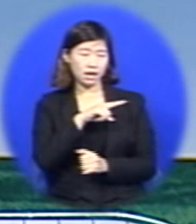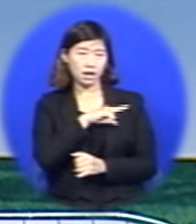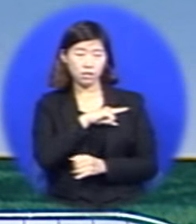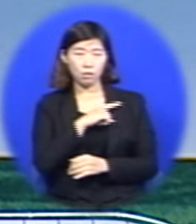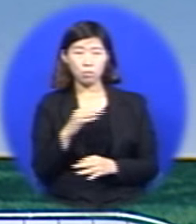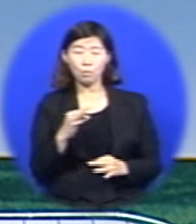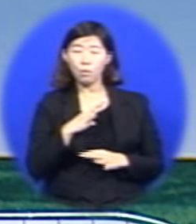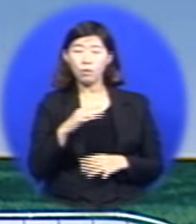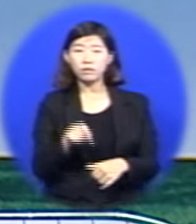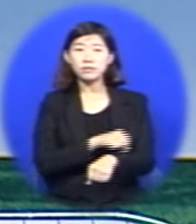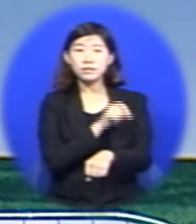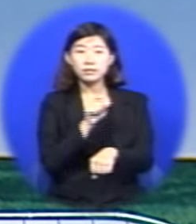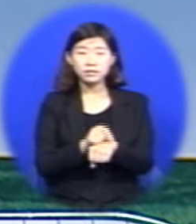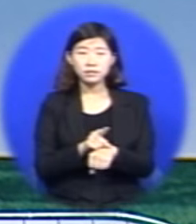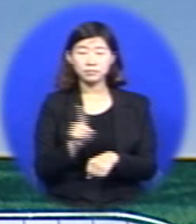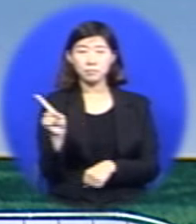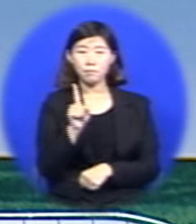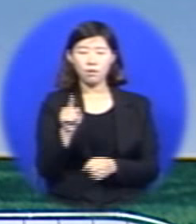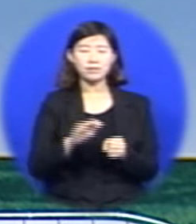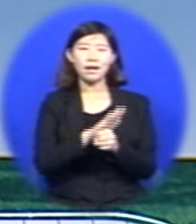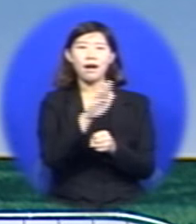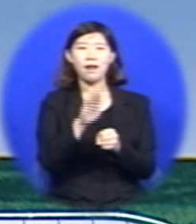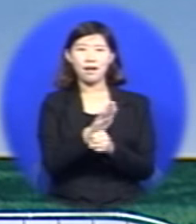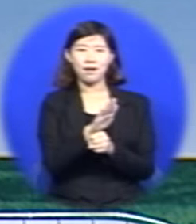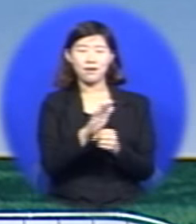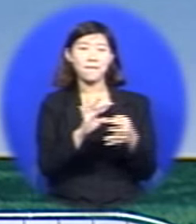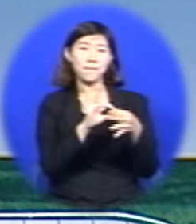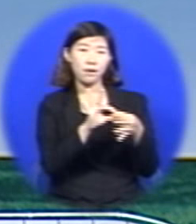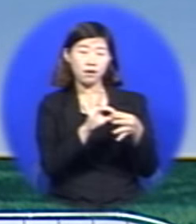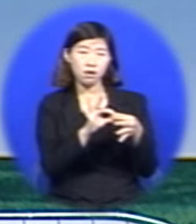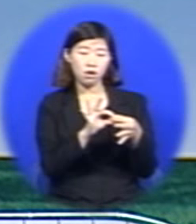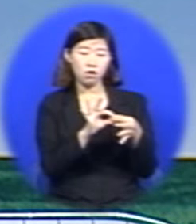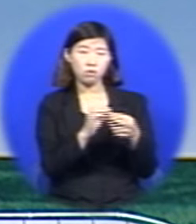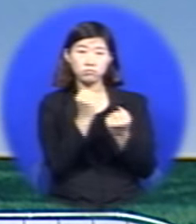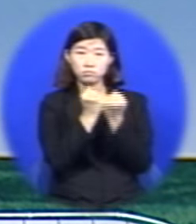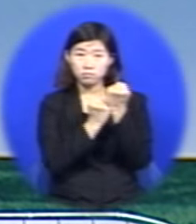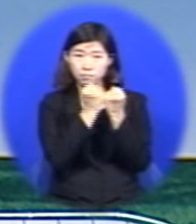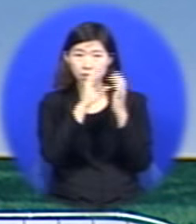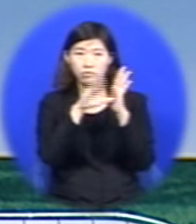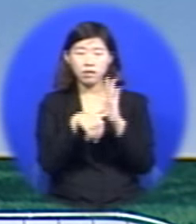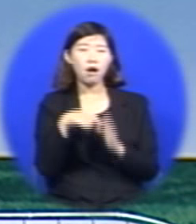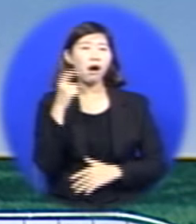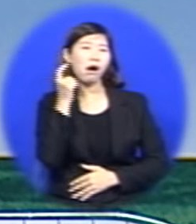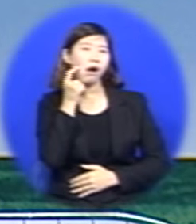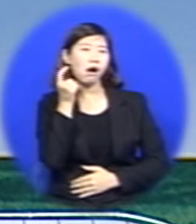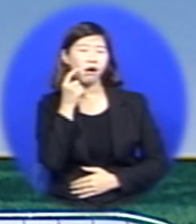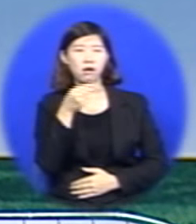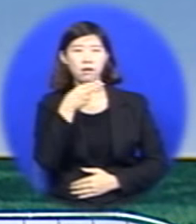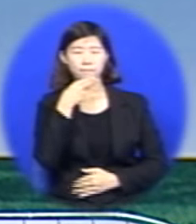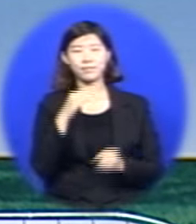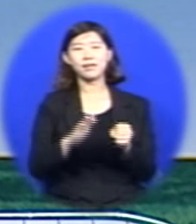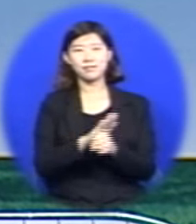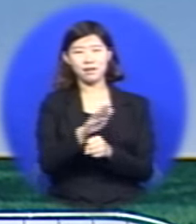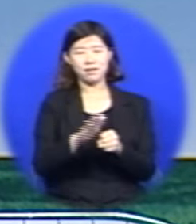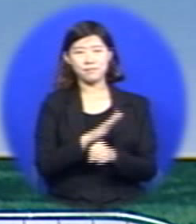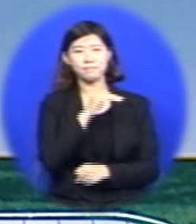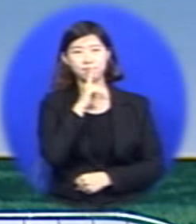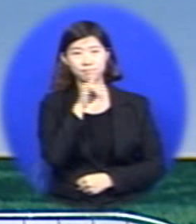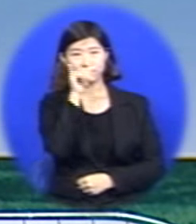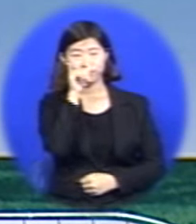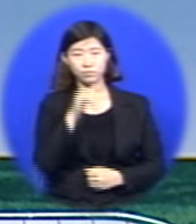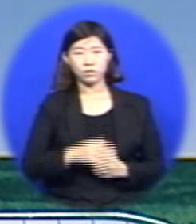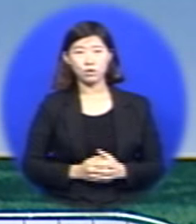사랑에 대하여 설명하기를 거짓 없는 사랑이라는 표현을 쓰고 있습니다. 9절